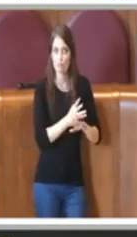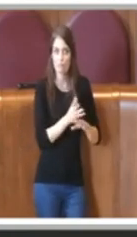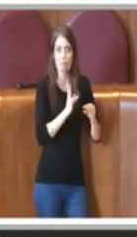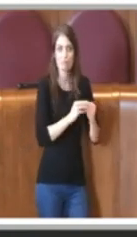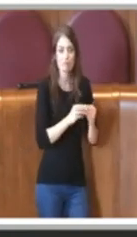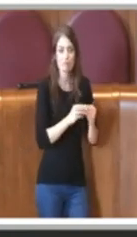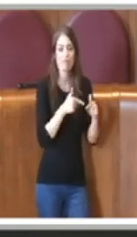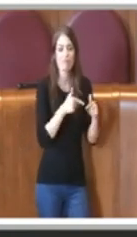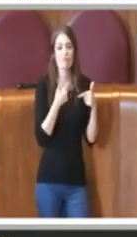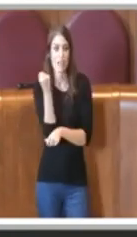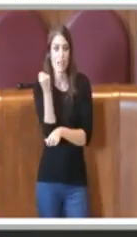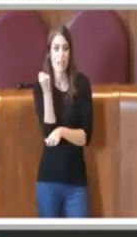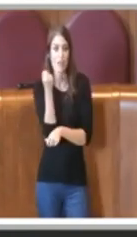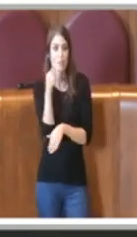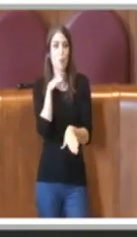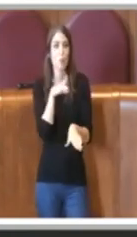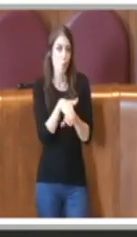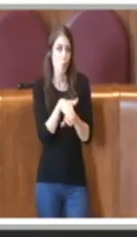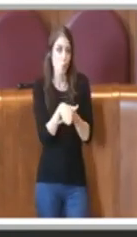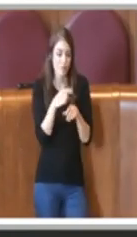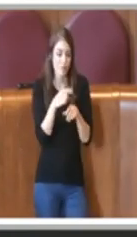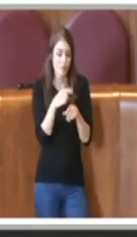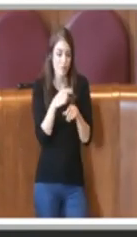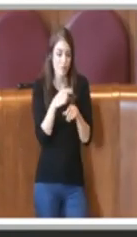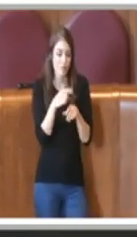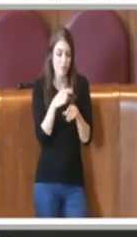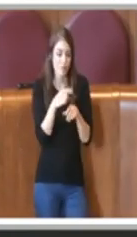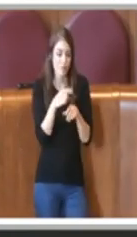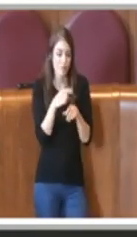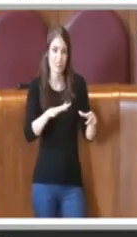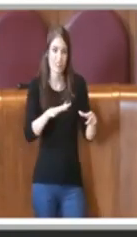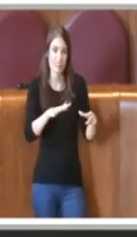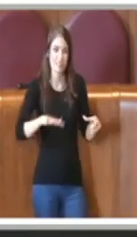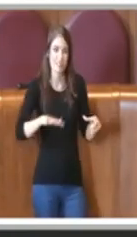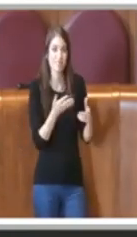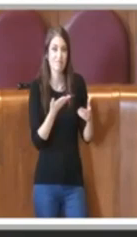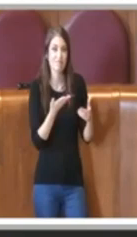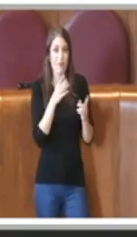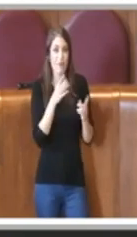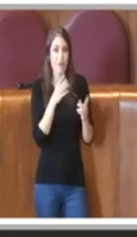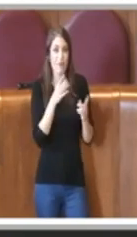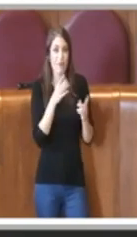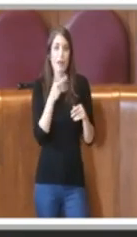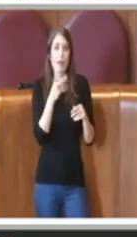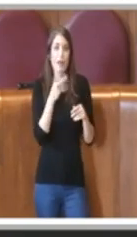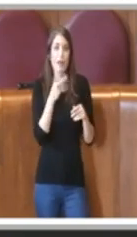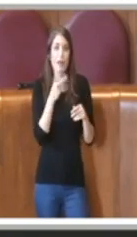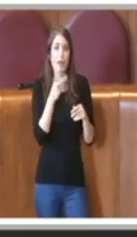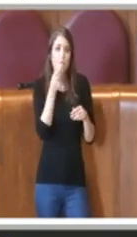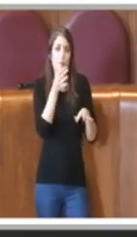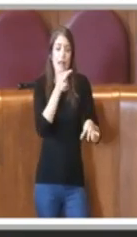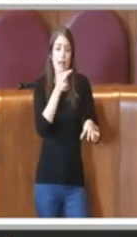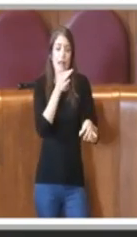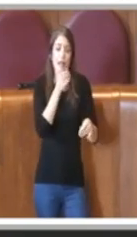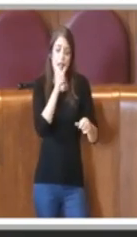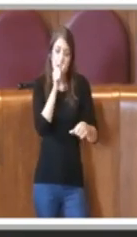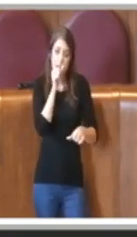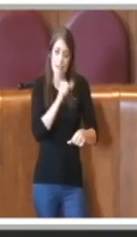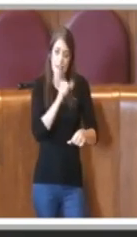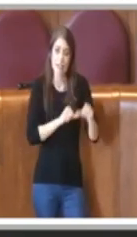mettere a servizio della cittadinanza, prevedendo anche destinazioni d'uso